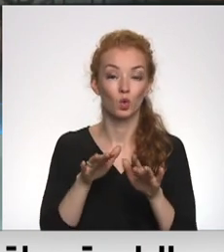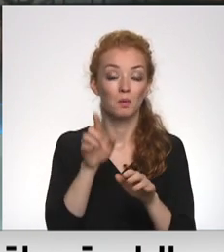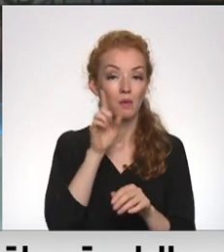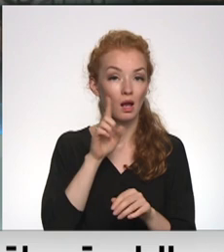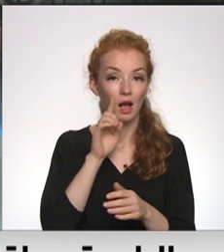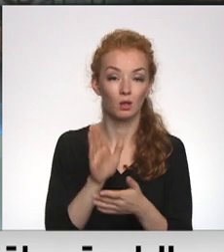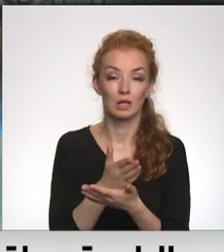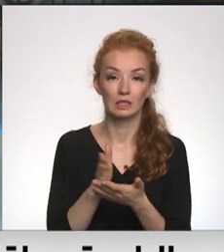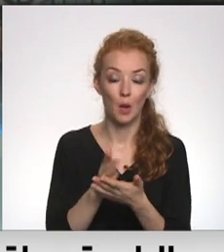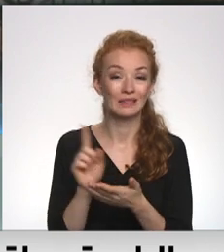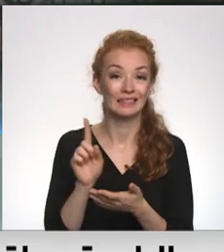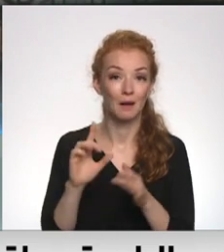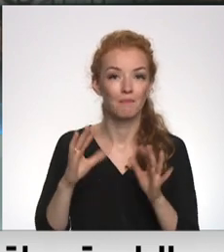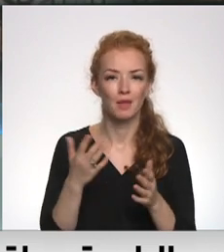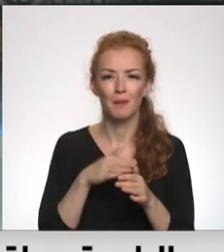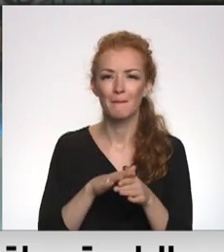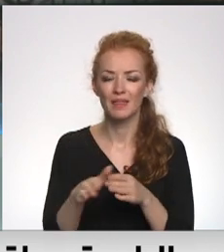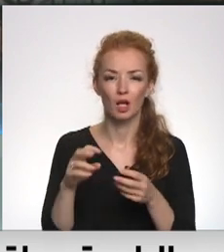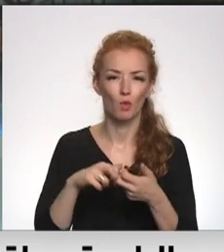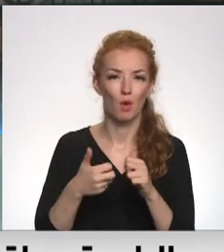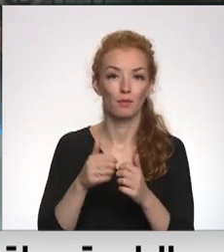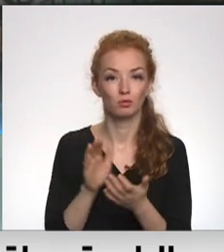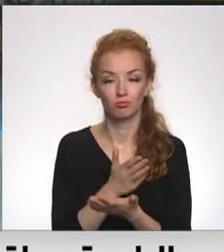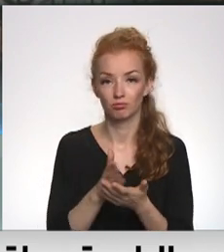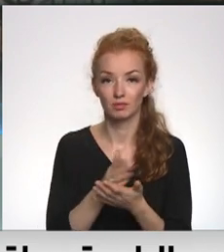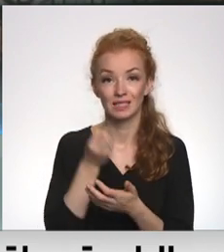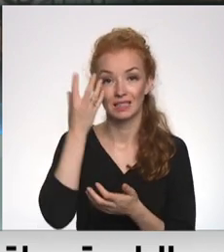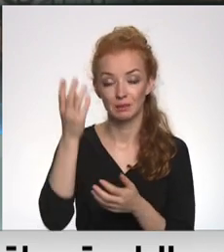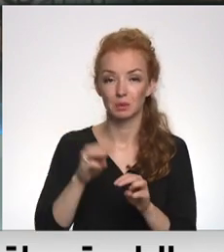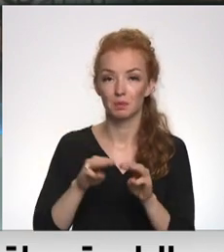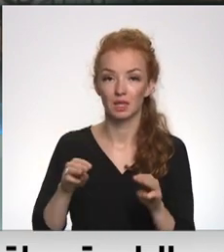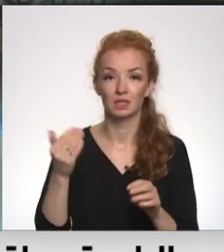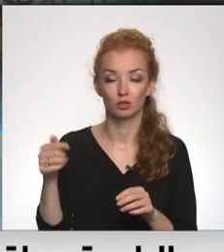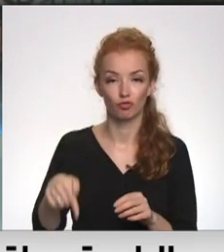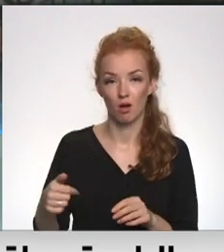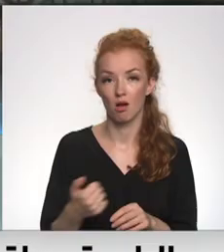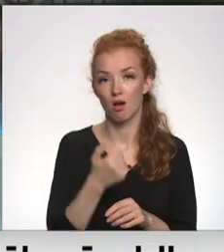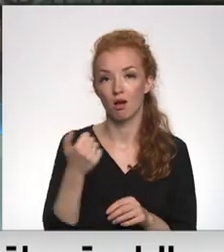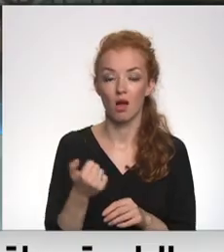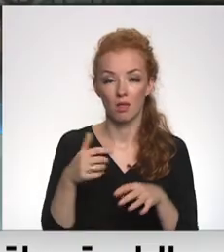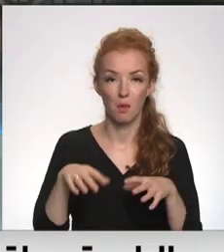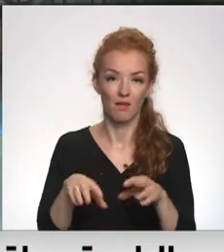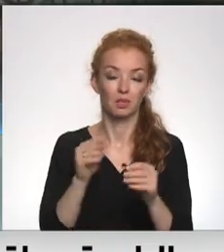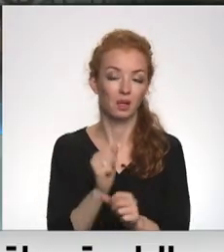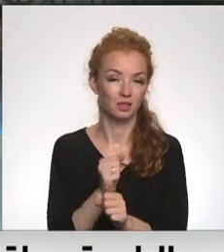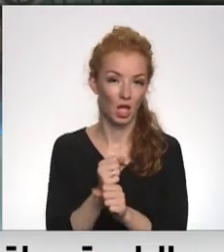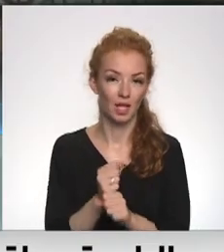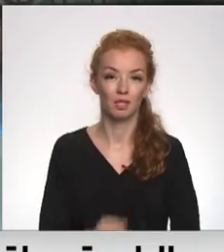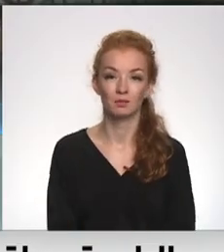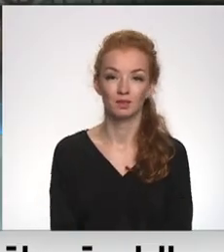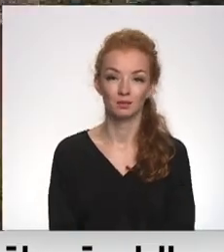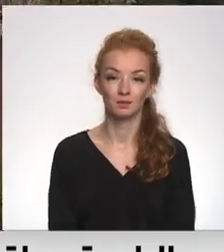risinājums tika rasts, bet pilnīga problēmas atrisināšana ir Izglītības ministrijas šā gada darāmo darbu sarakstā. Turpin Ilze